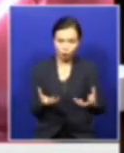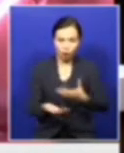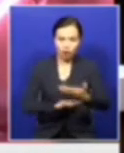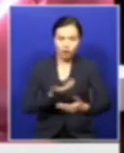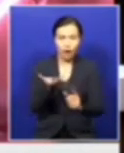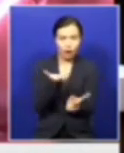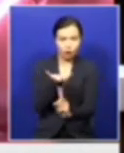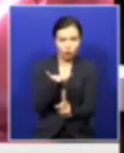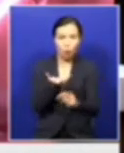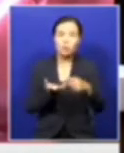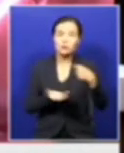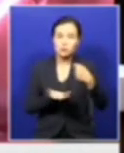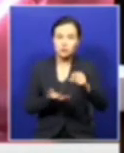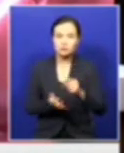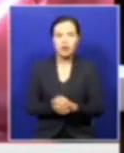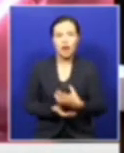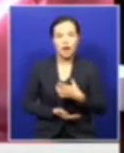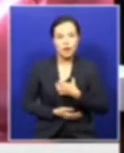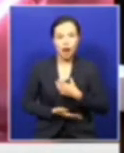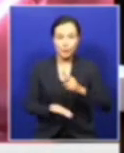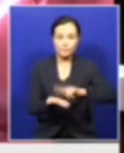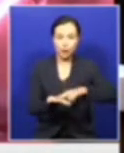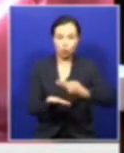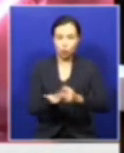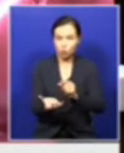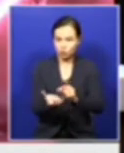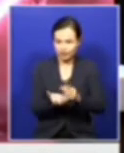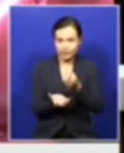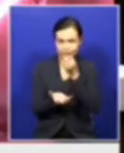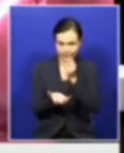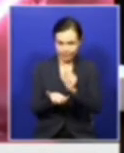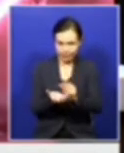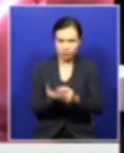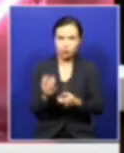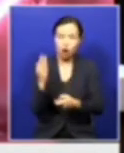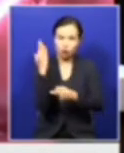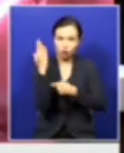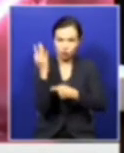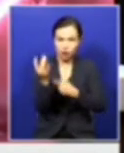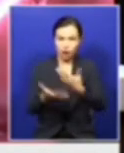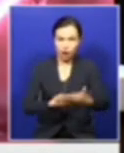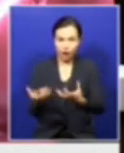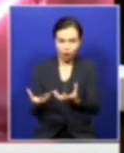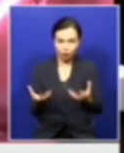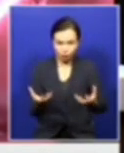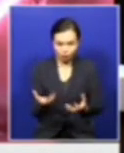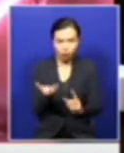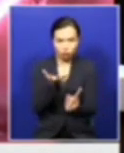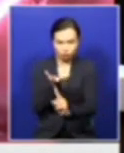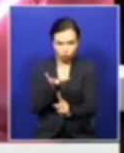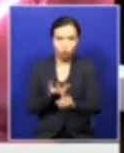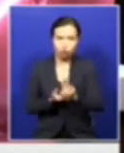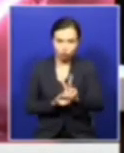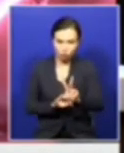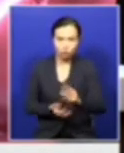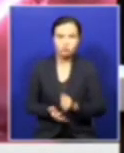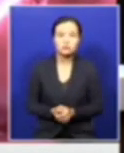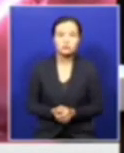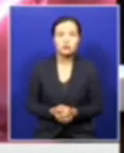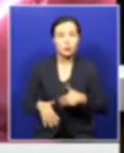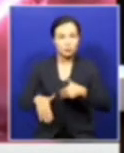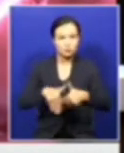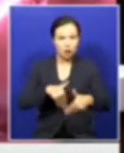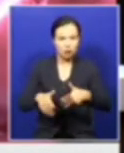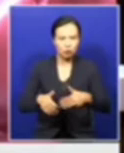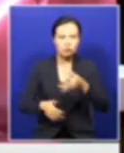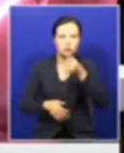กรัมอยากจะกินปลาทู1เข่งต้องขายยางพาราก้อนให้ได้ถึง2กิโลกรัมประชาชนตก